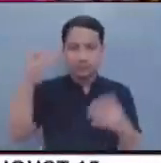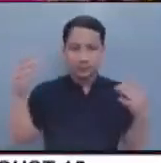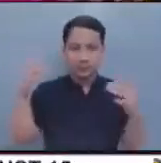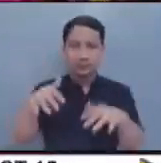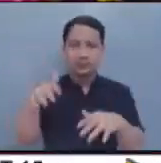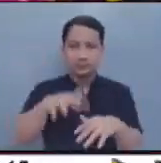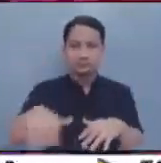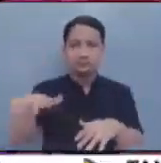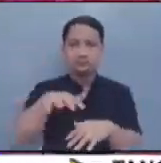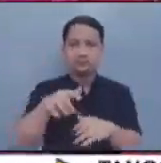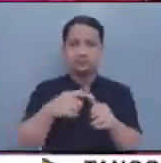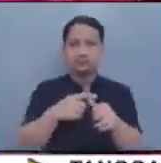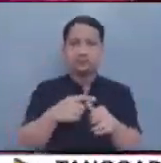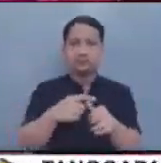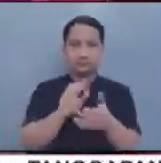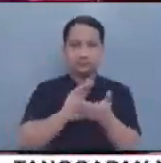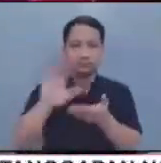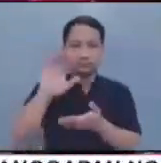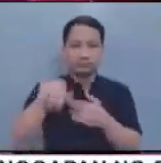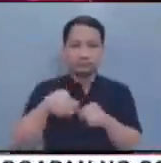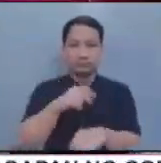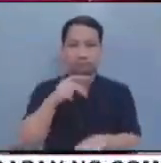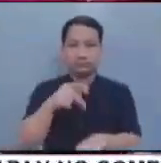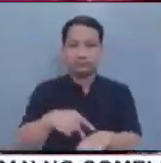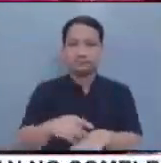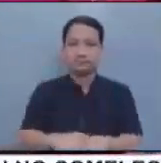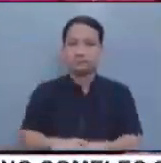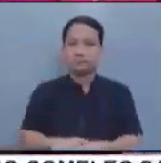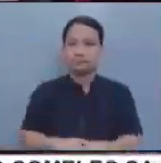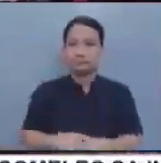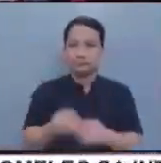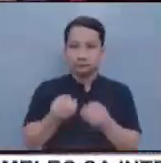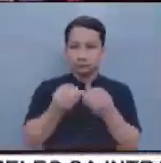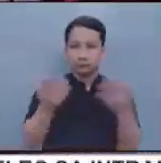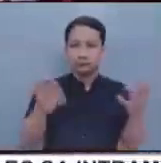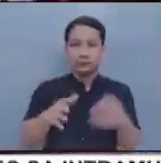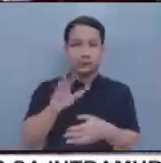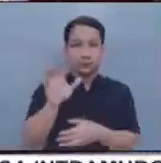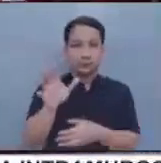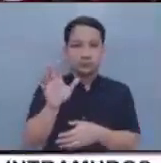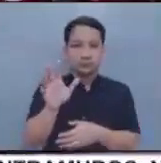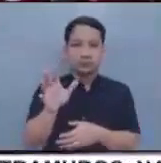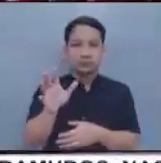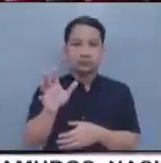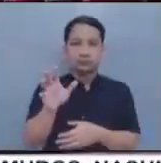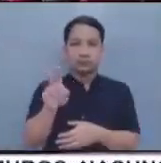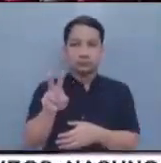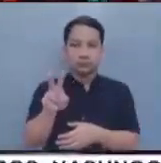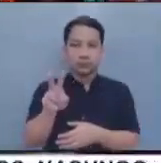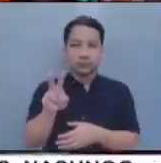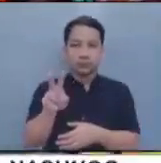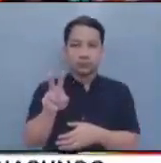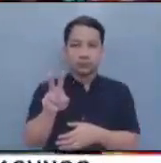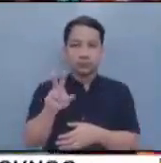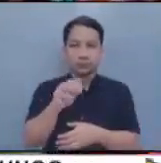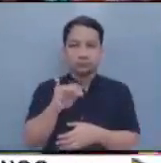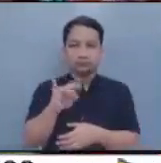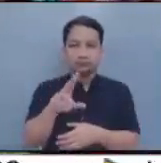nangungunang universidad sa buong bansa. Sa isinagawang 52 commencement ceremony ng MSU-IIT,